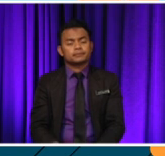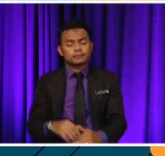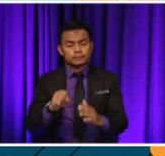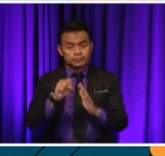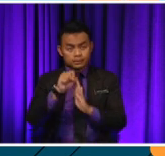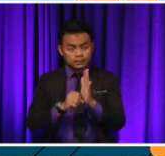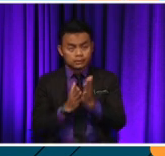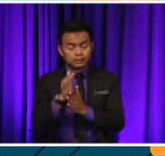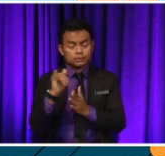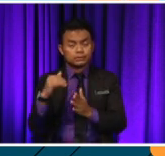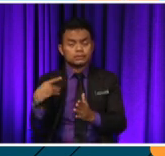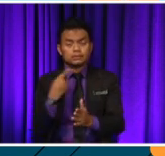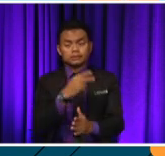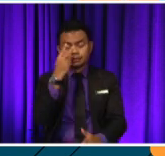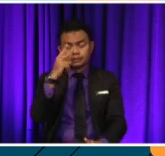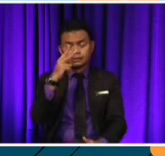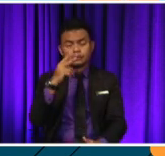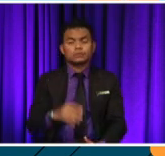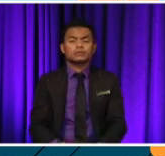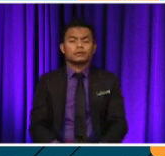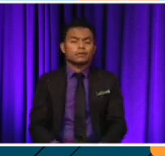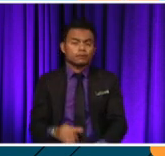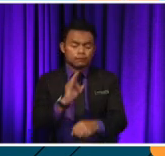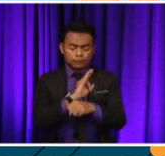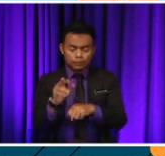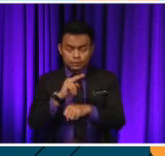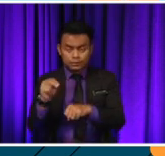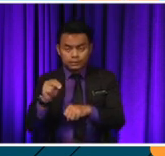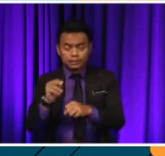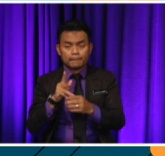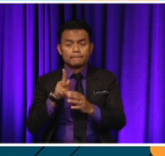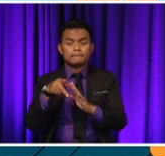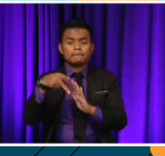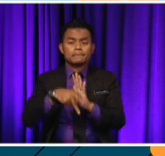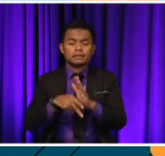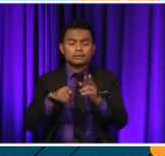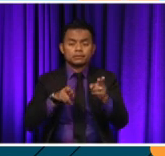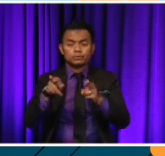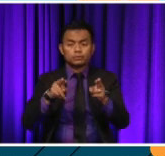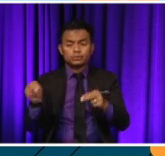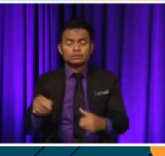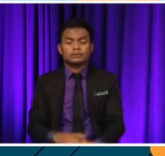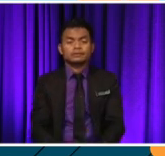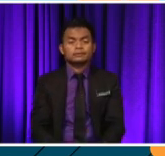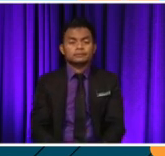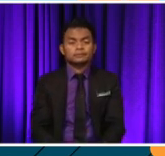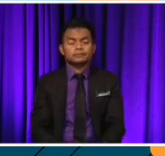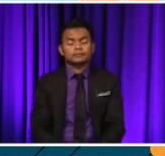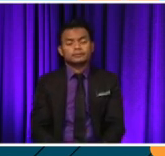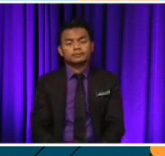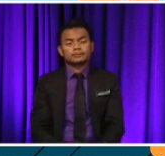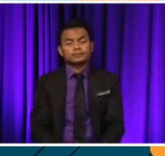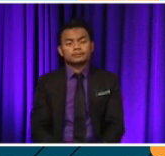nampak tadi tentang kepentingan pengurusan kemahiran-pengurusan kemudian peringkat pengurusan dan seterusnya dalam fungsi dan